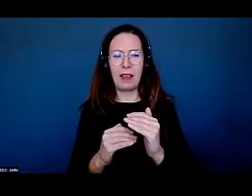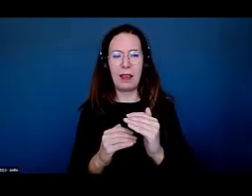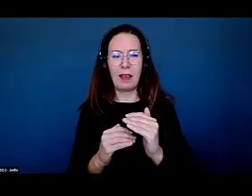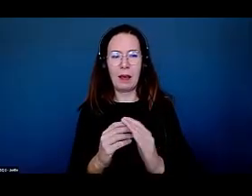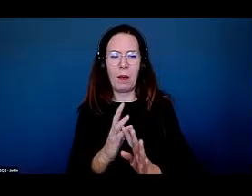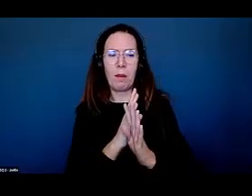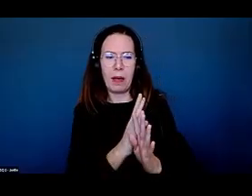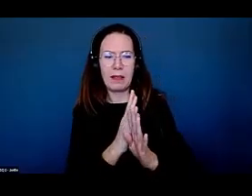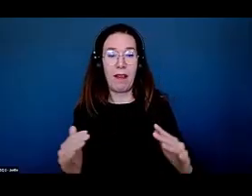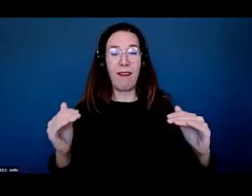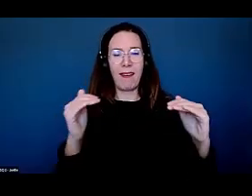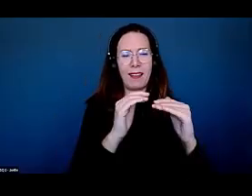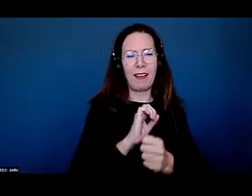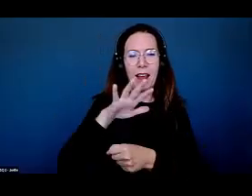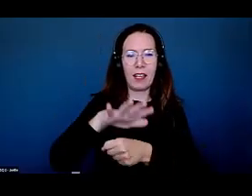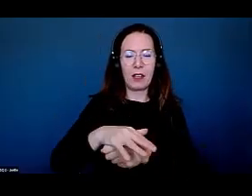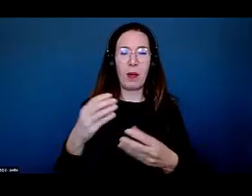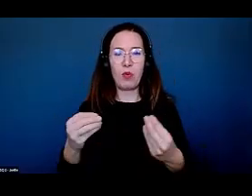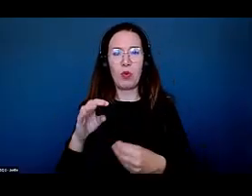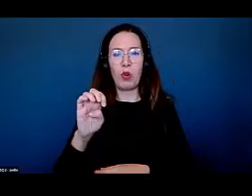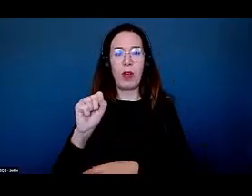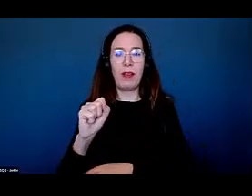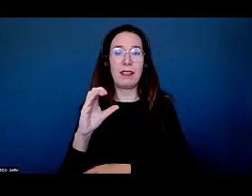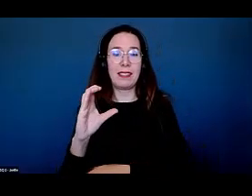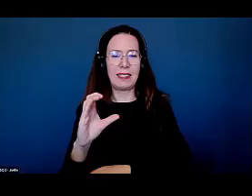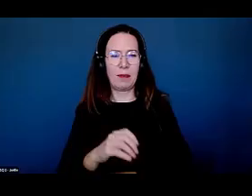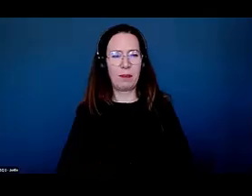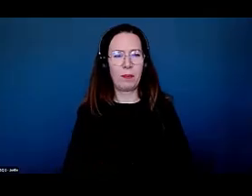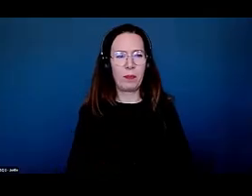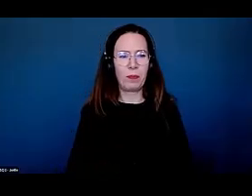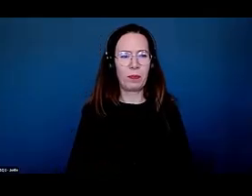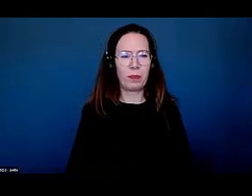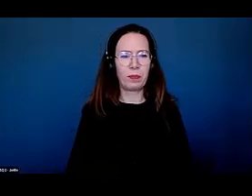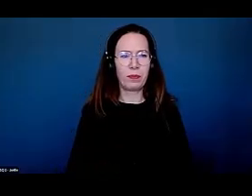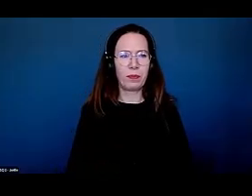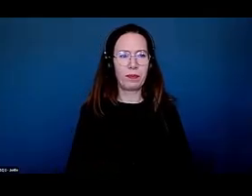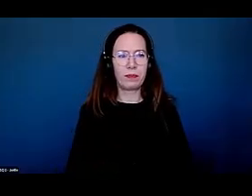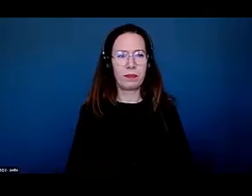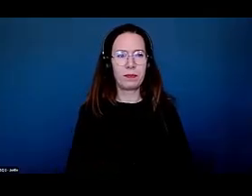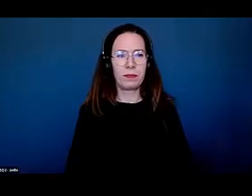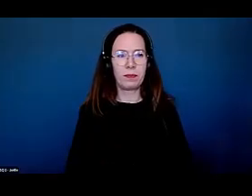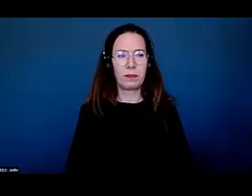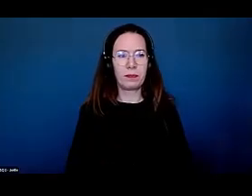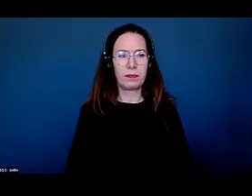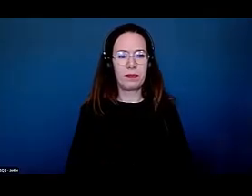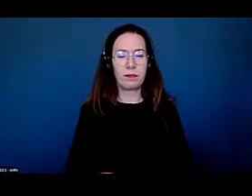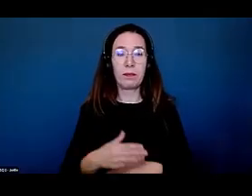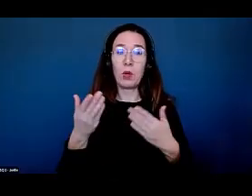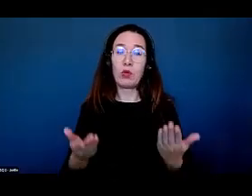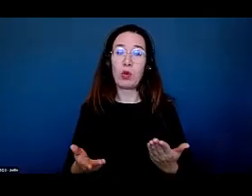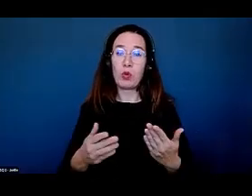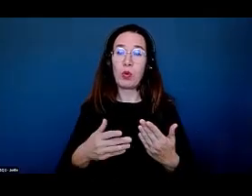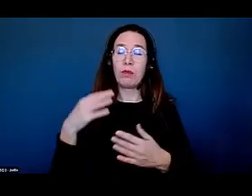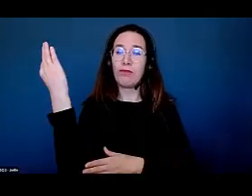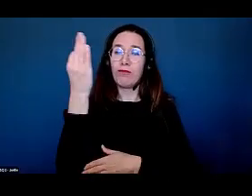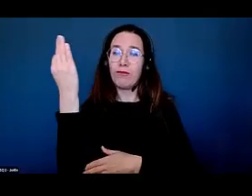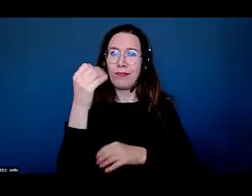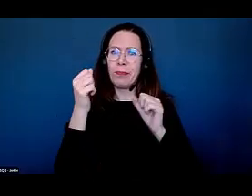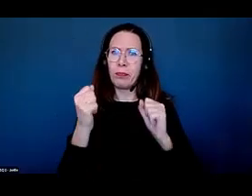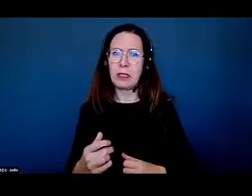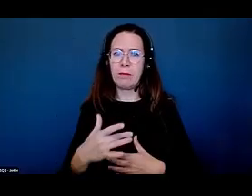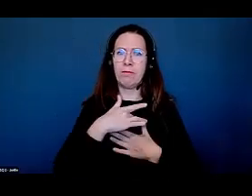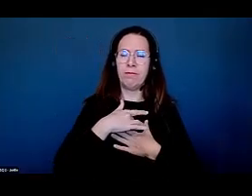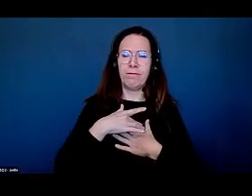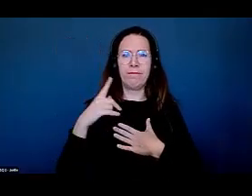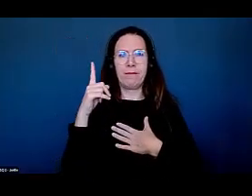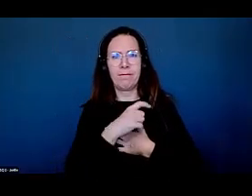patients, à équité et engagement au ESC. Prochaine diapo. Les sujets du jour